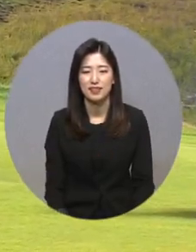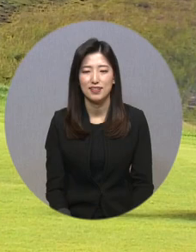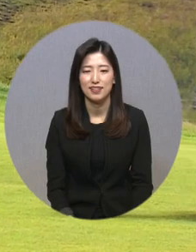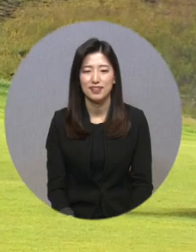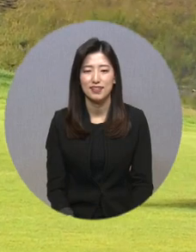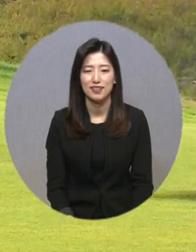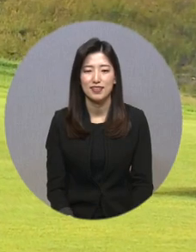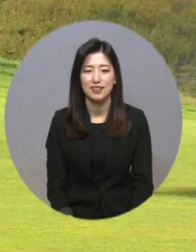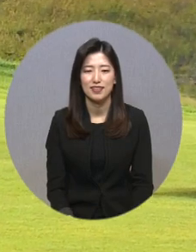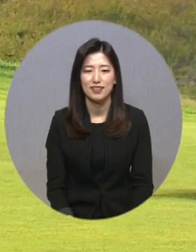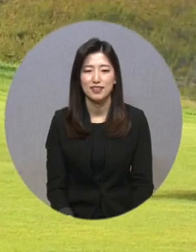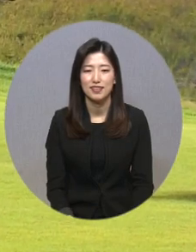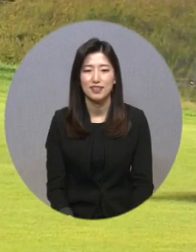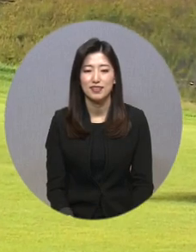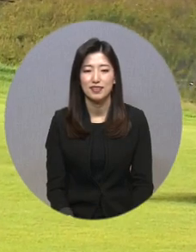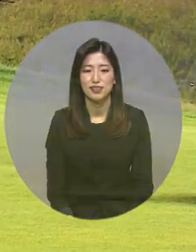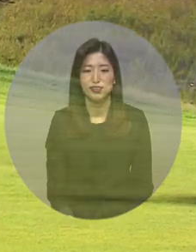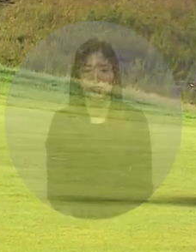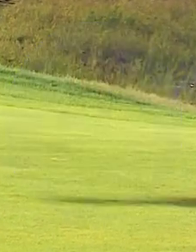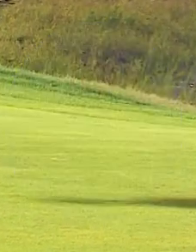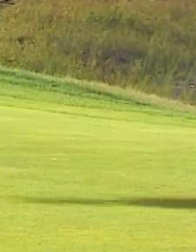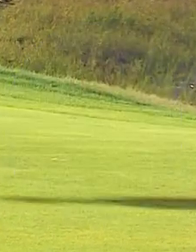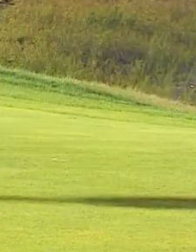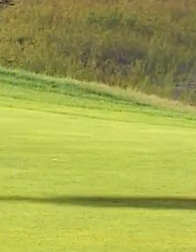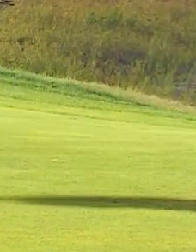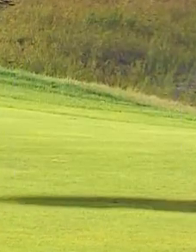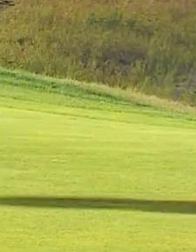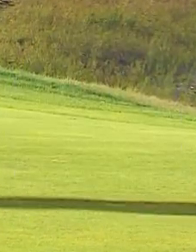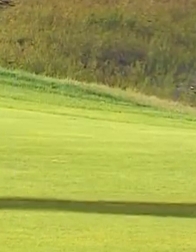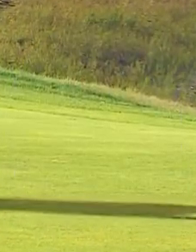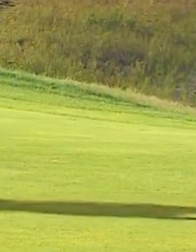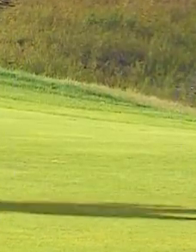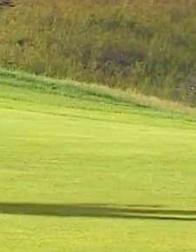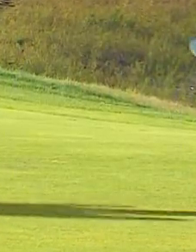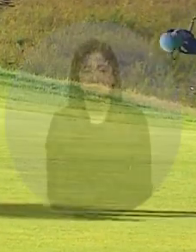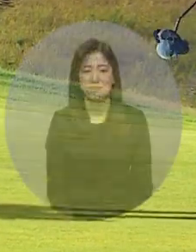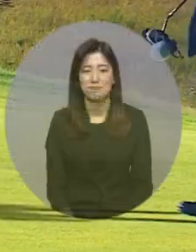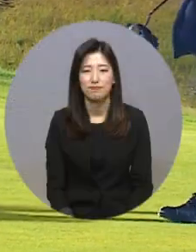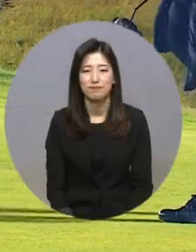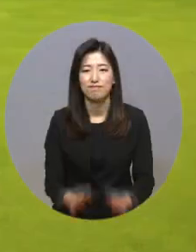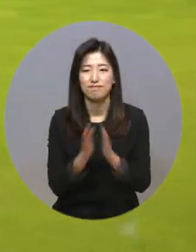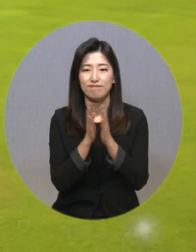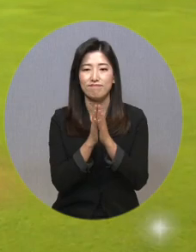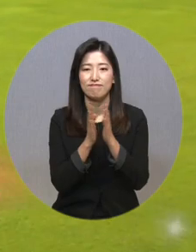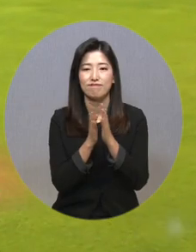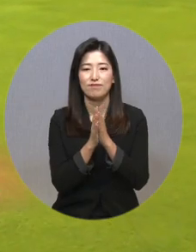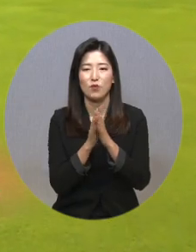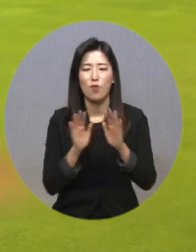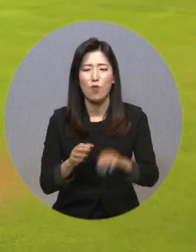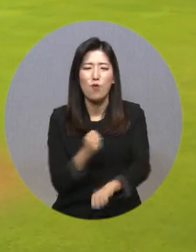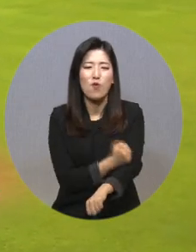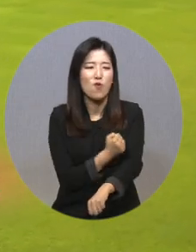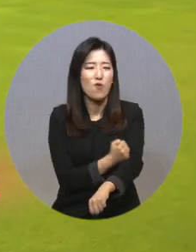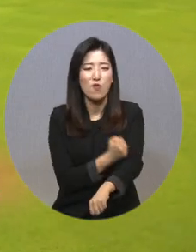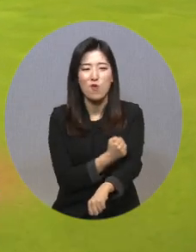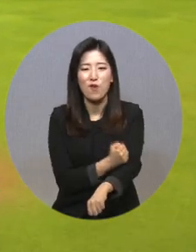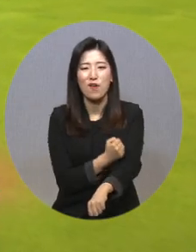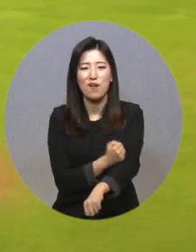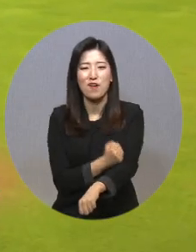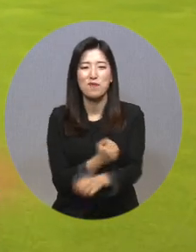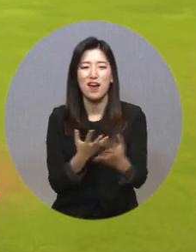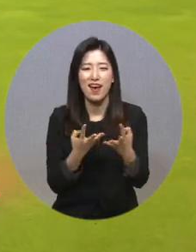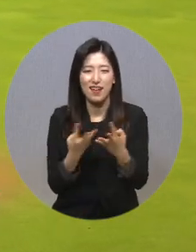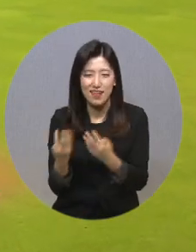안 그래 5 부품 사람이 아예 보냈어요 아 아 아 아